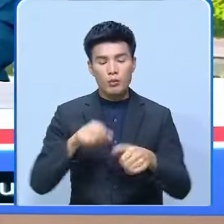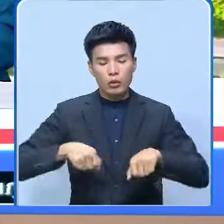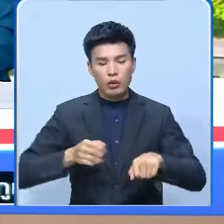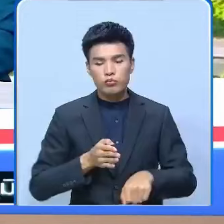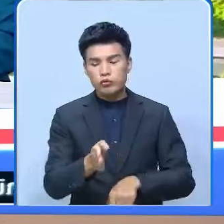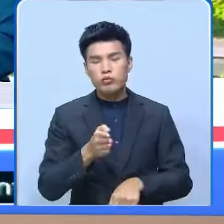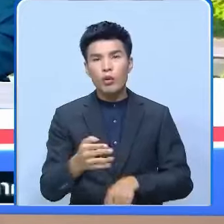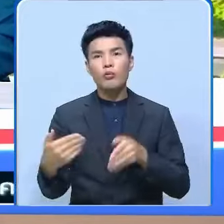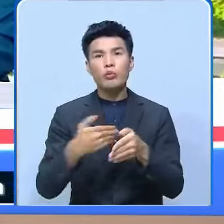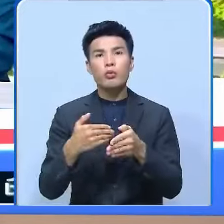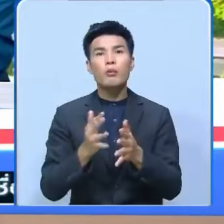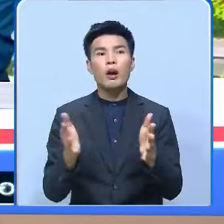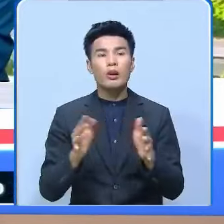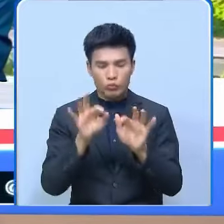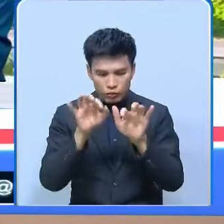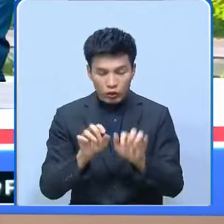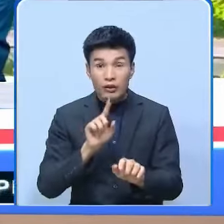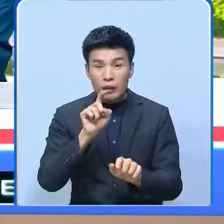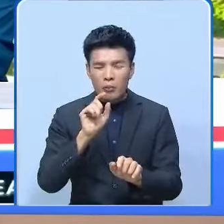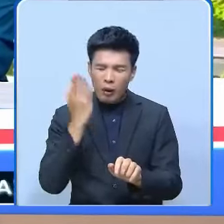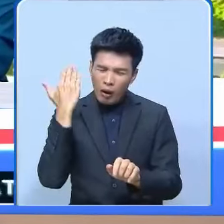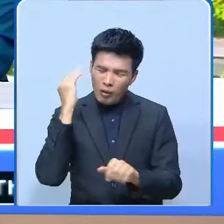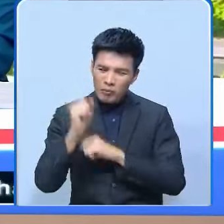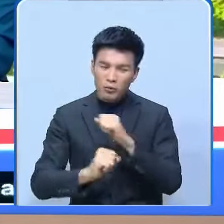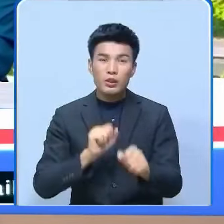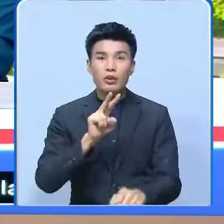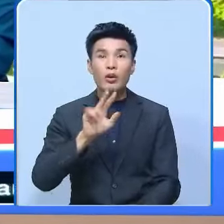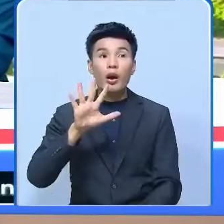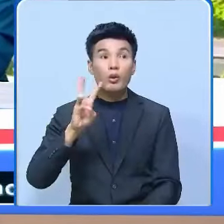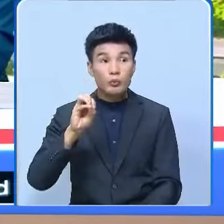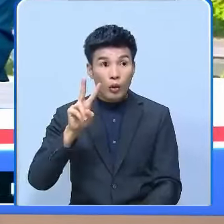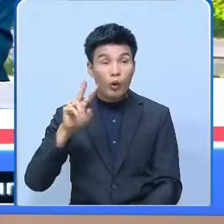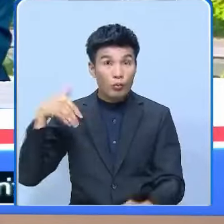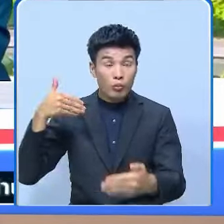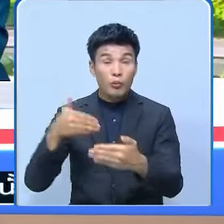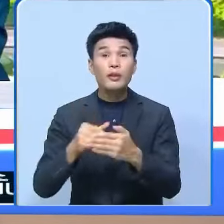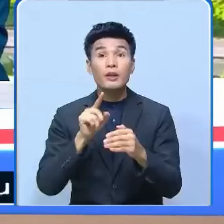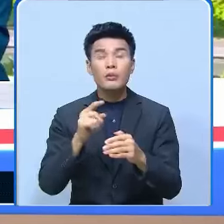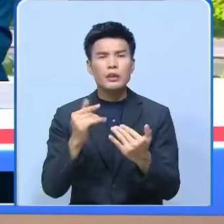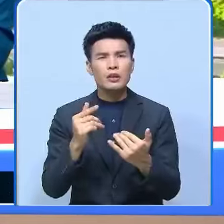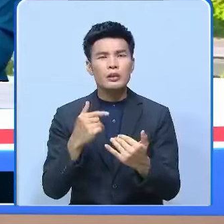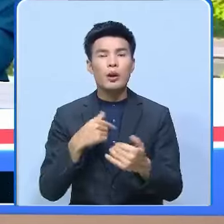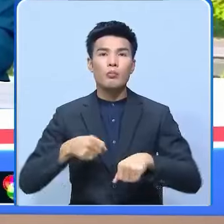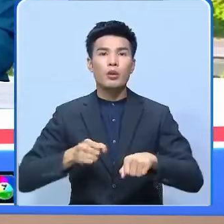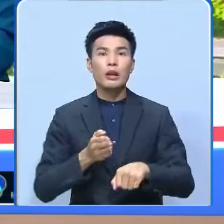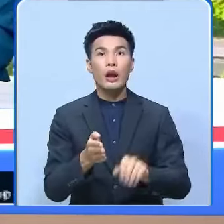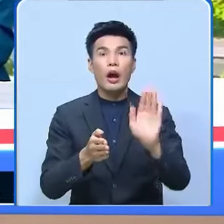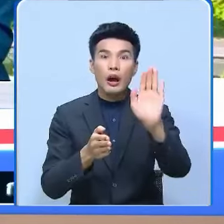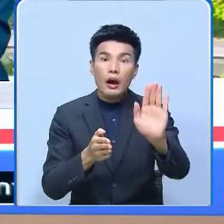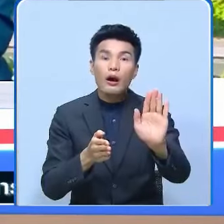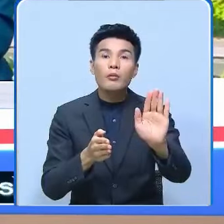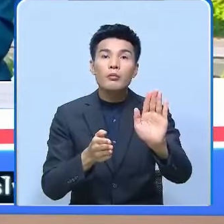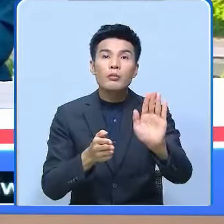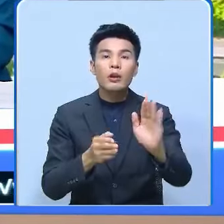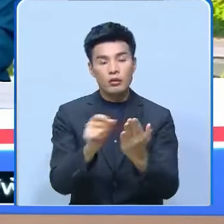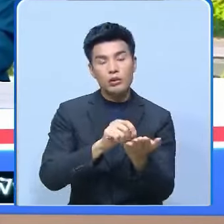งเข้ามาเป็นกระทู้ที่ถามกันตั้งแต่ปี2562อ่ะ ค่ะ แล้วเขาก็บอกว่าจริงๆไม่มีไม่ให้วิ่งเขาไปเ